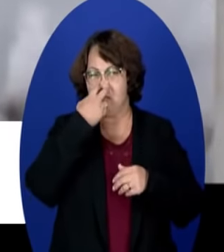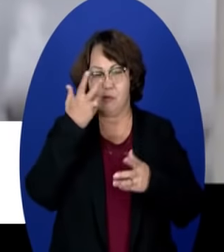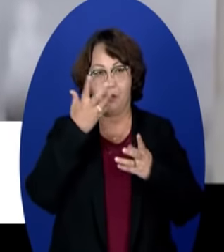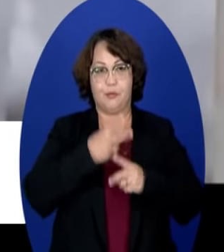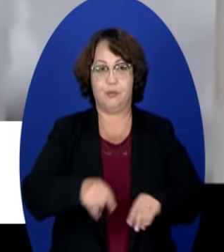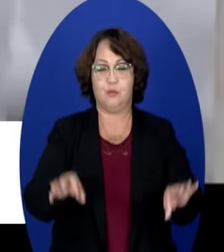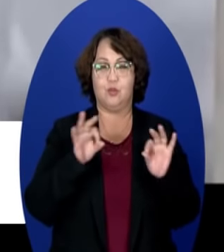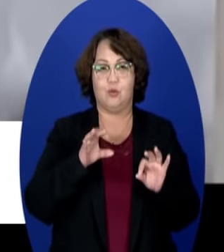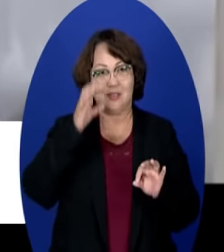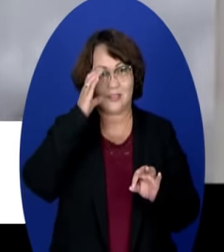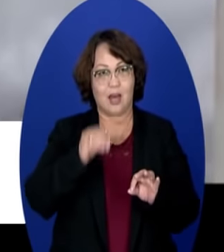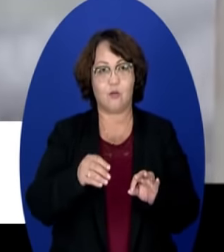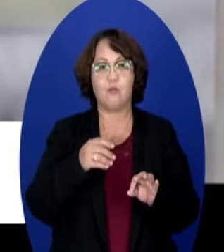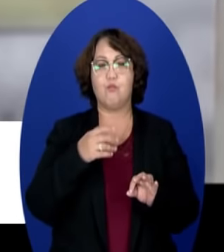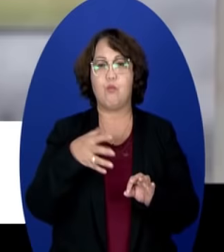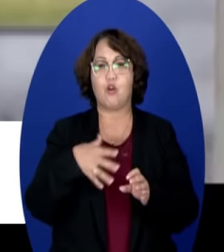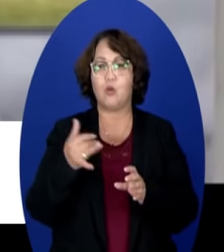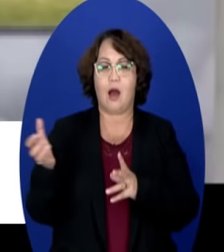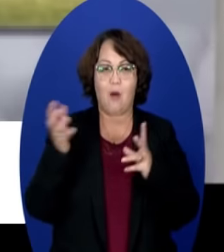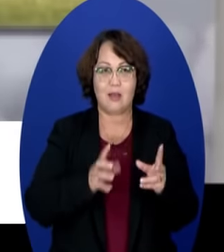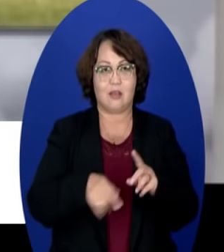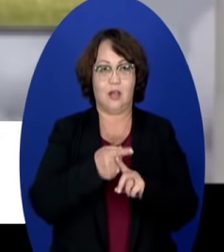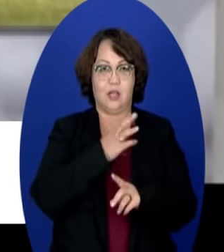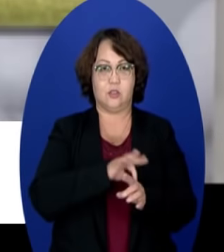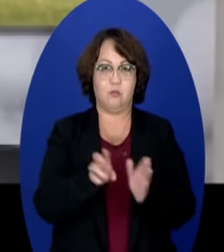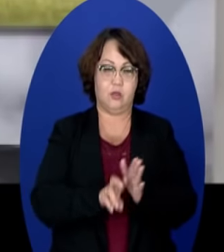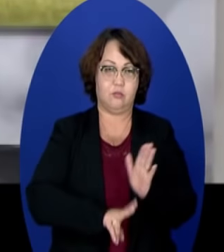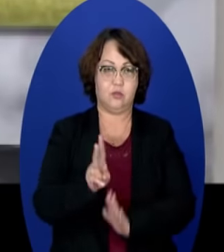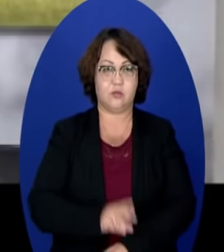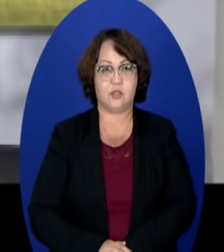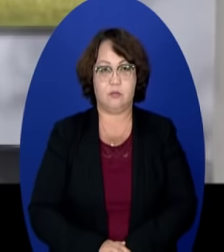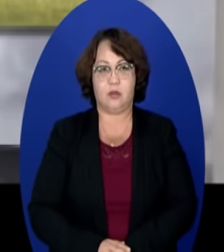гадна саарал ус ашиглах боломж бүрдэнэ.